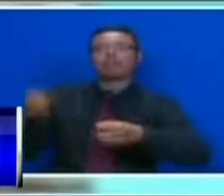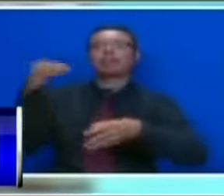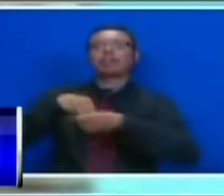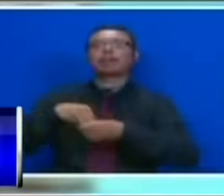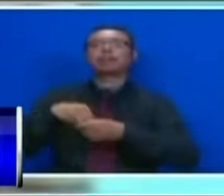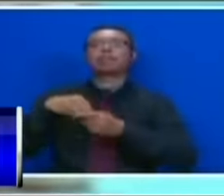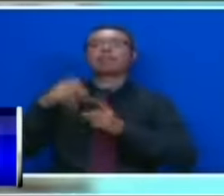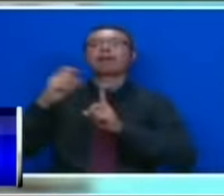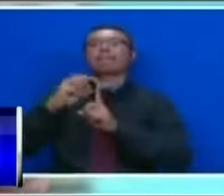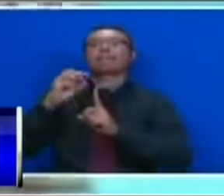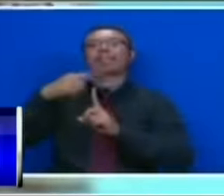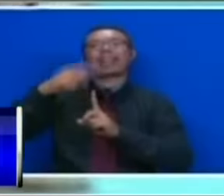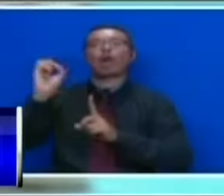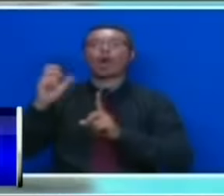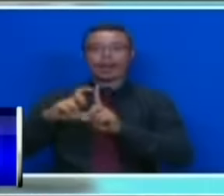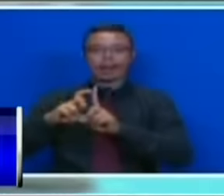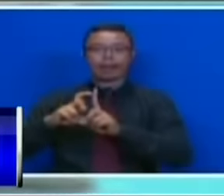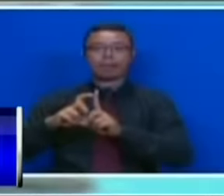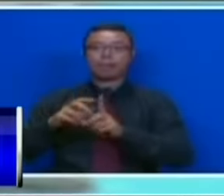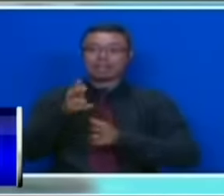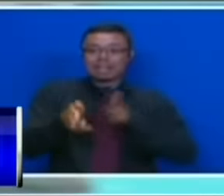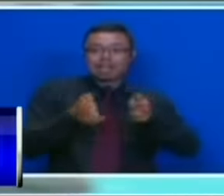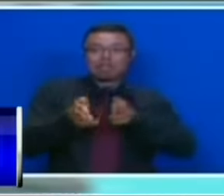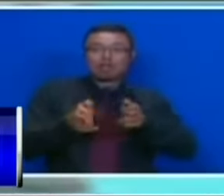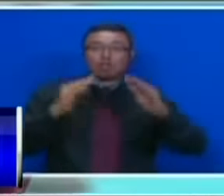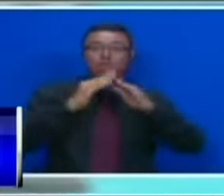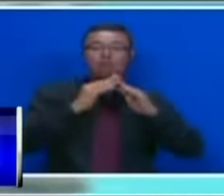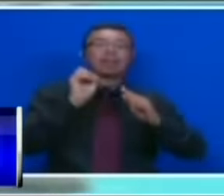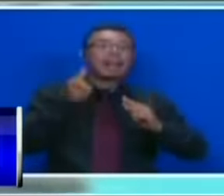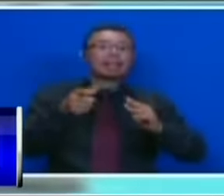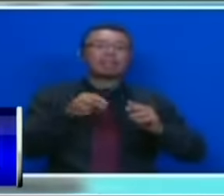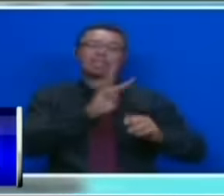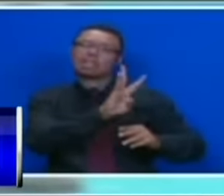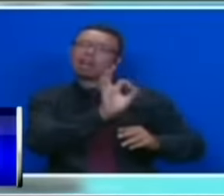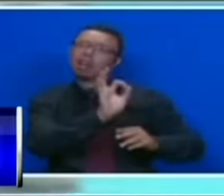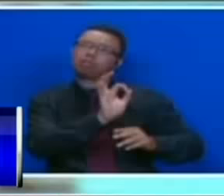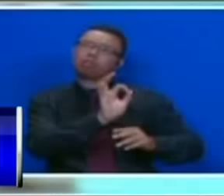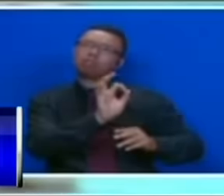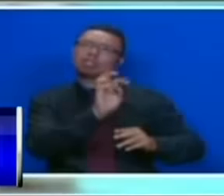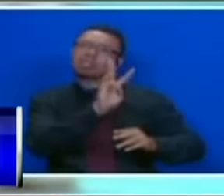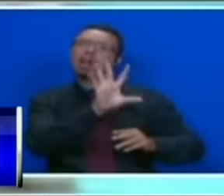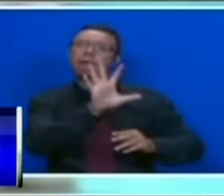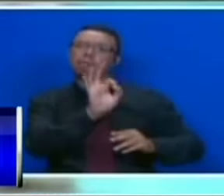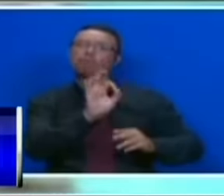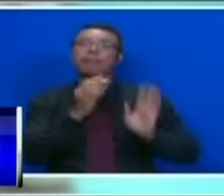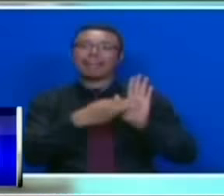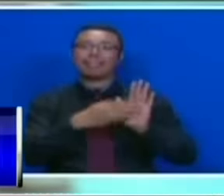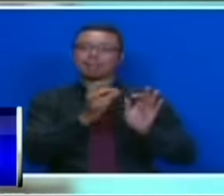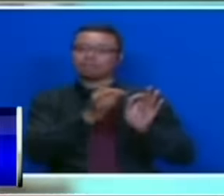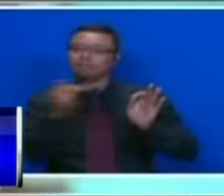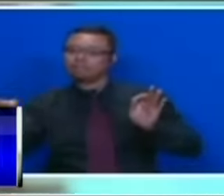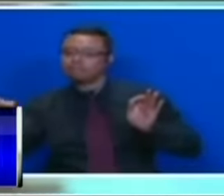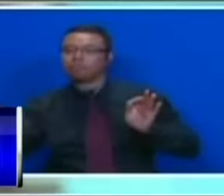Transit Oriented Development. Di mana ada stasiun-stasiun, maka radius 350 meter dari stasiun